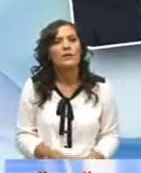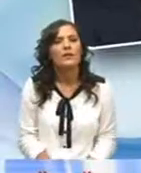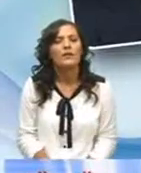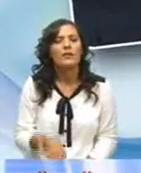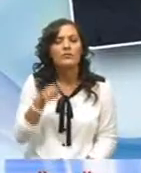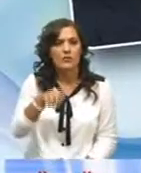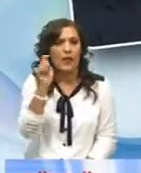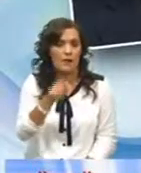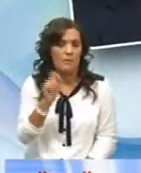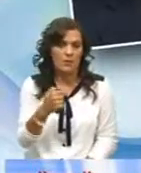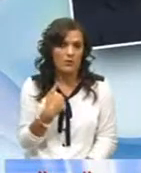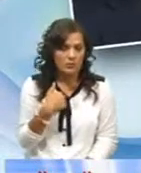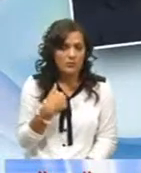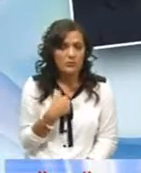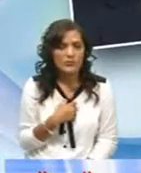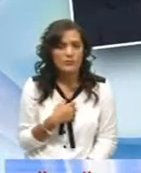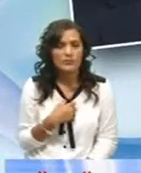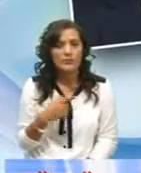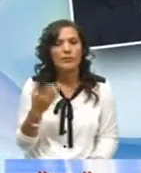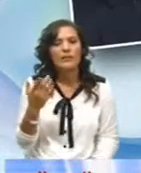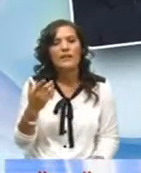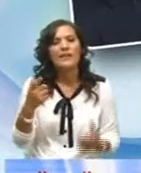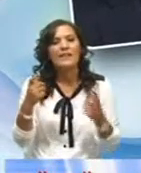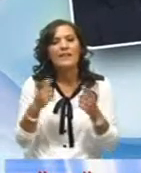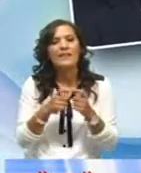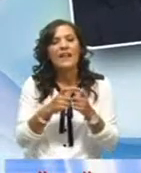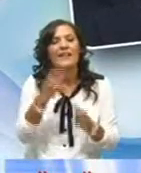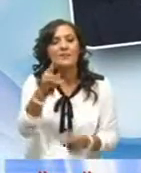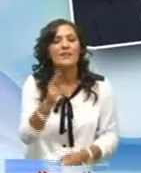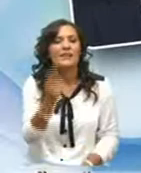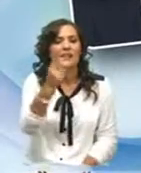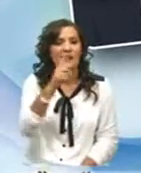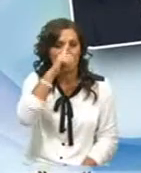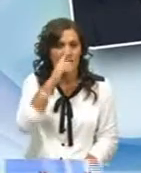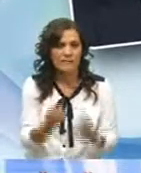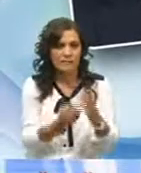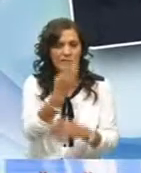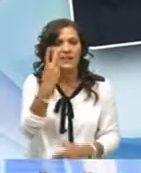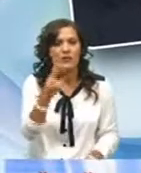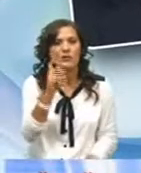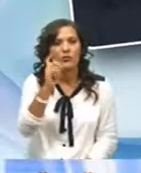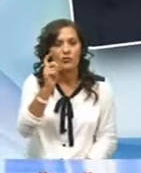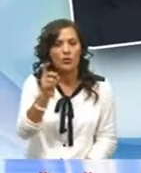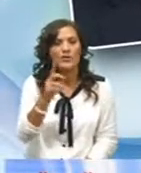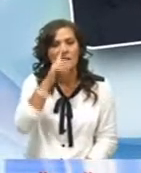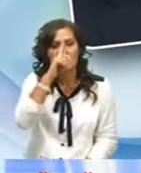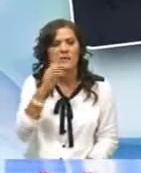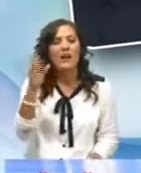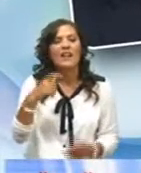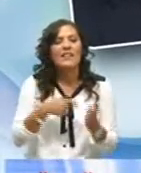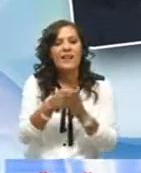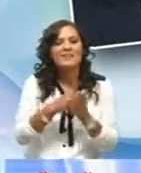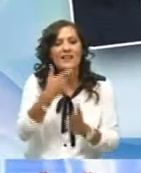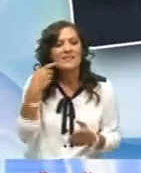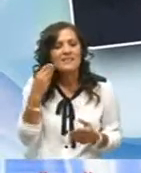Şöyle yapıyoruz ne derdi 2007'nin sonunda kurduk 2009'un Nisan da toplamaya başladık